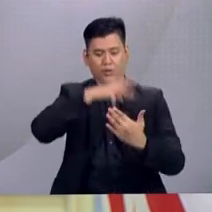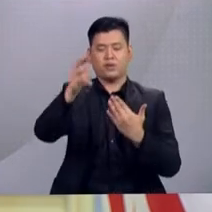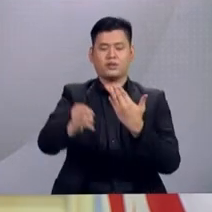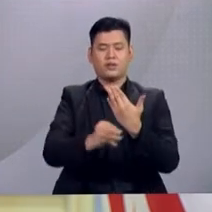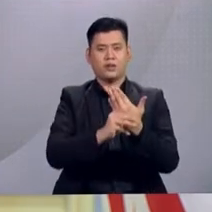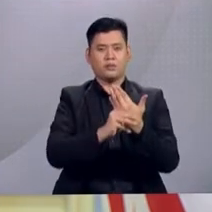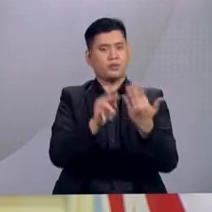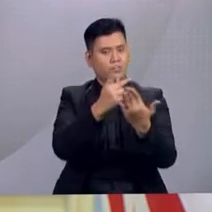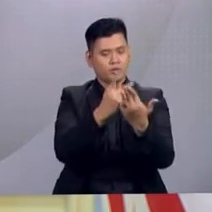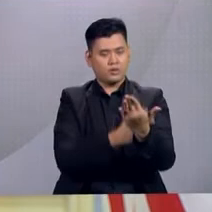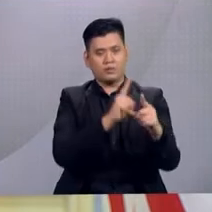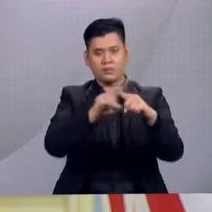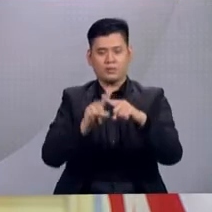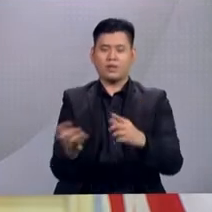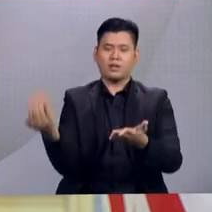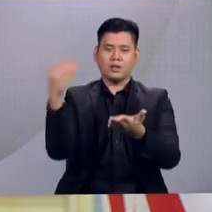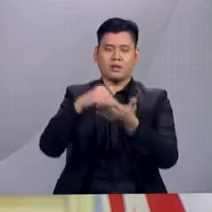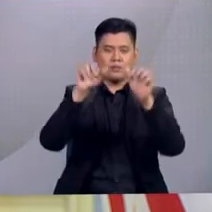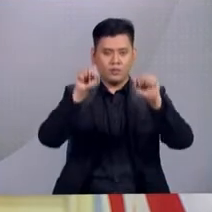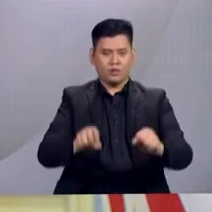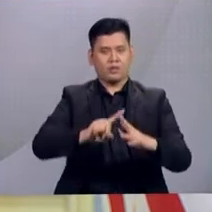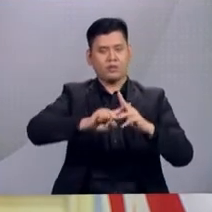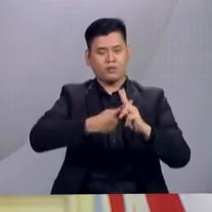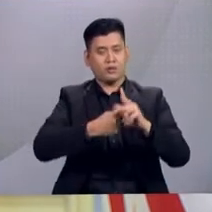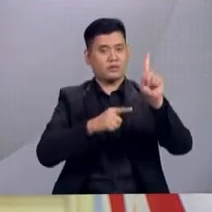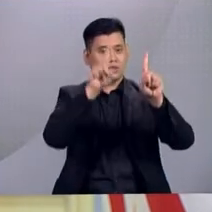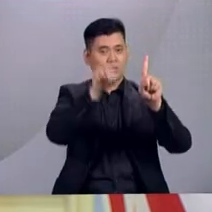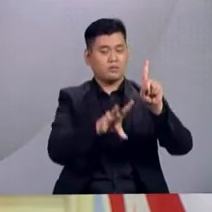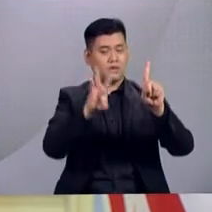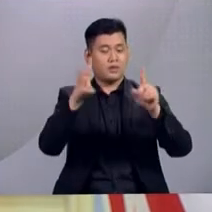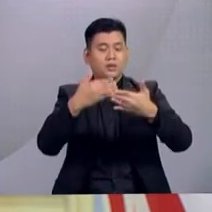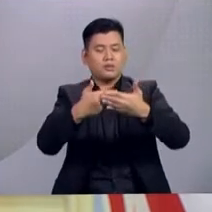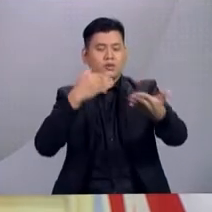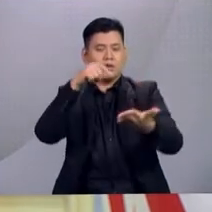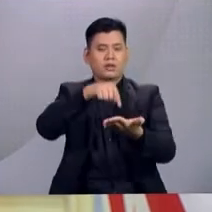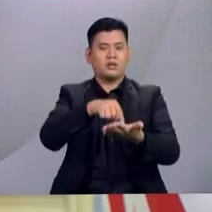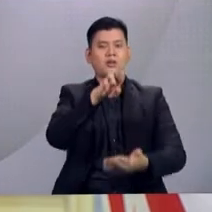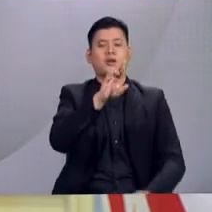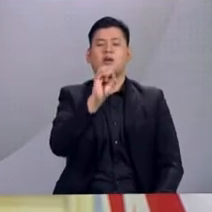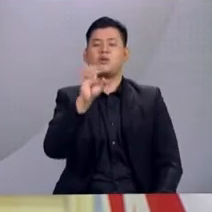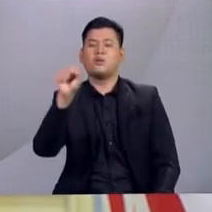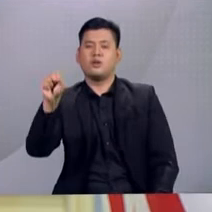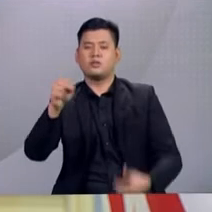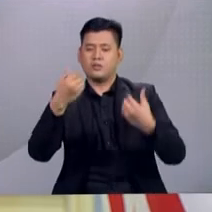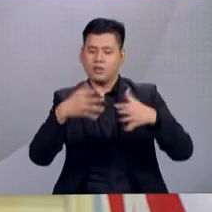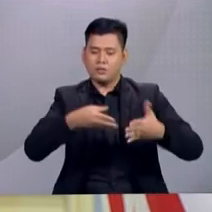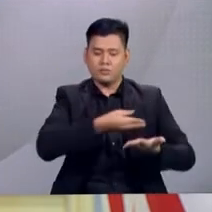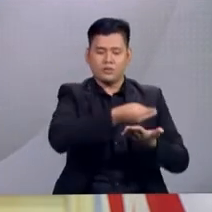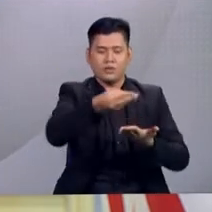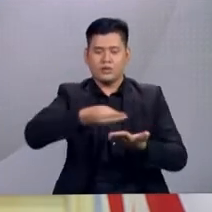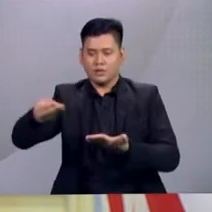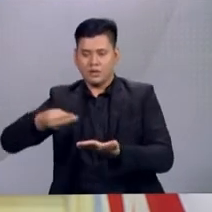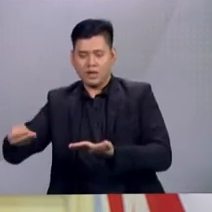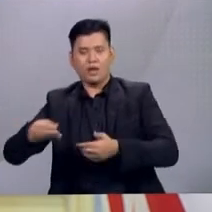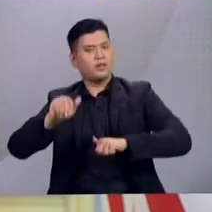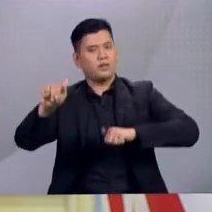Julai. Sebelum ini, ROS telah pun mengeluarkan edaran bahawa setiap aktiviti mesyuarat dan